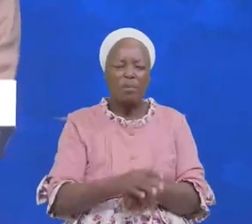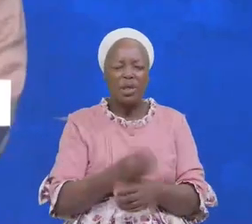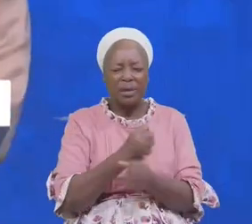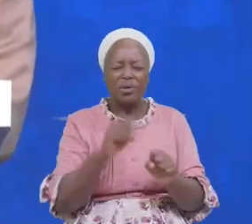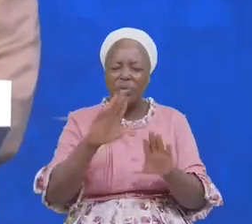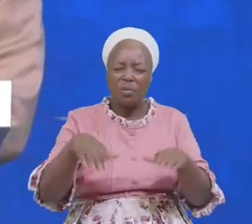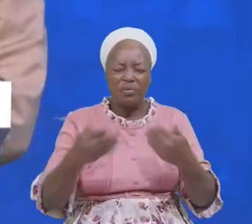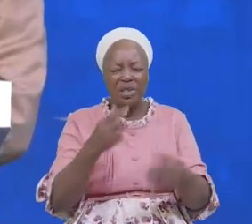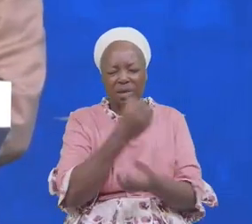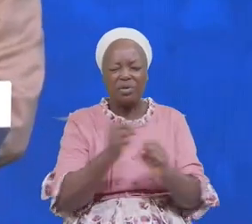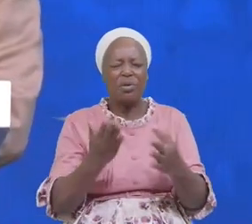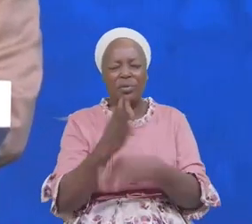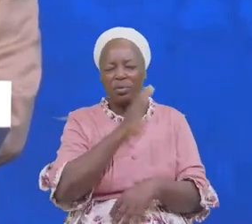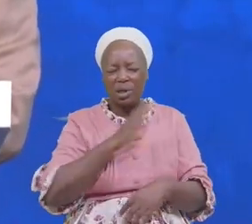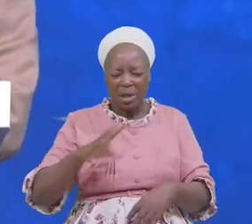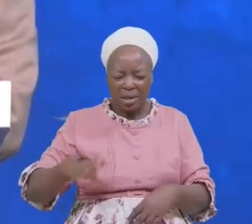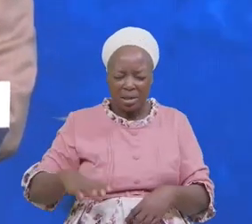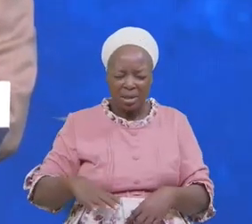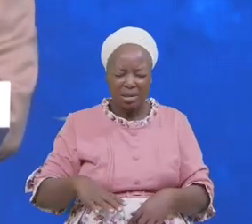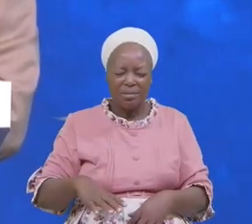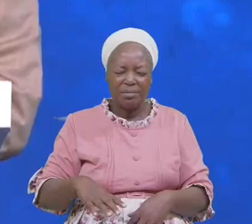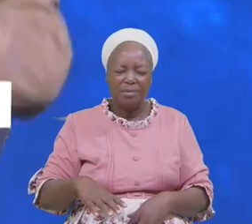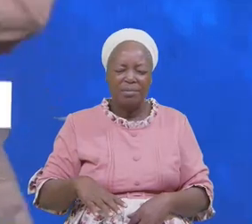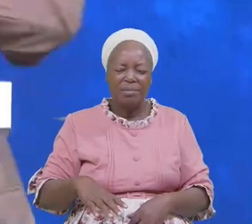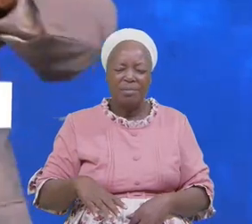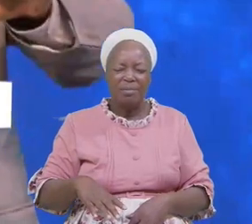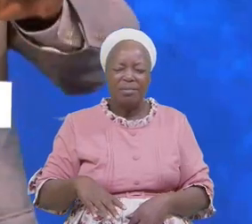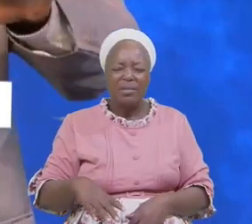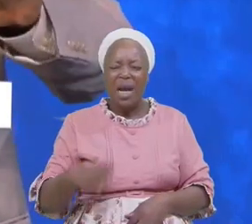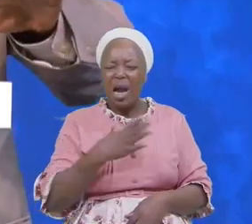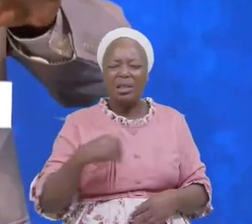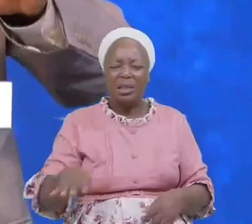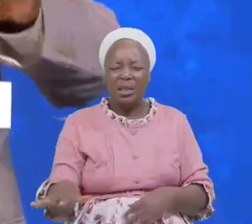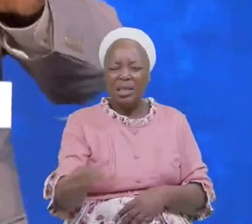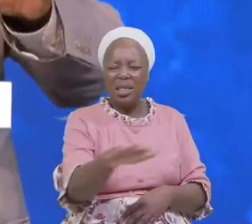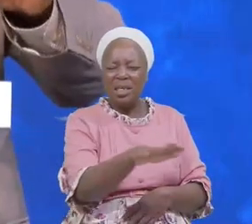Tu as pourvu le salut et tu as pourvu le salut à travers Christ.